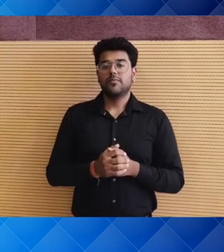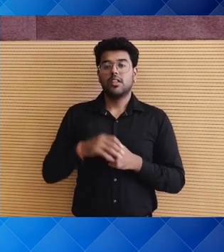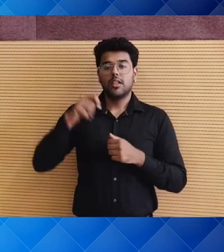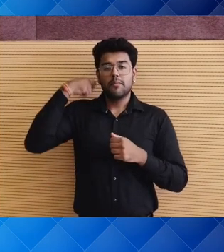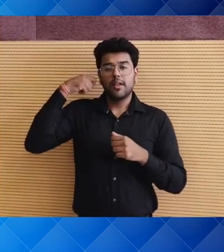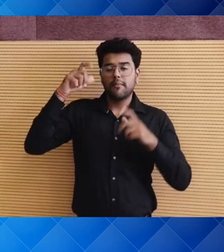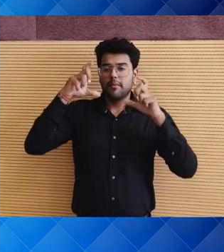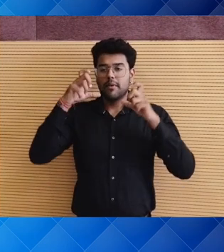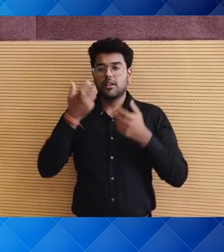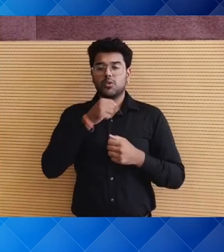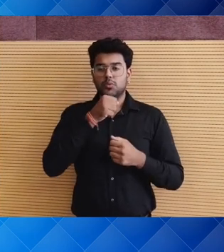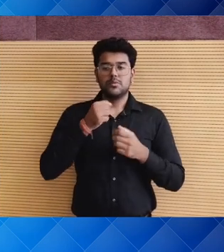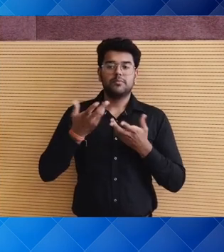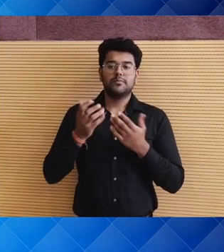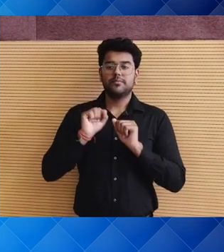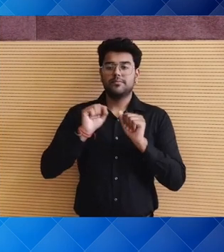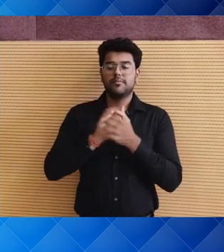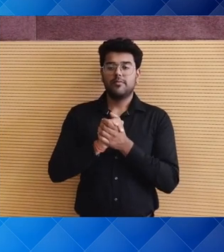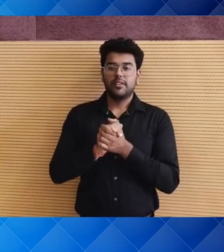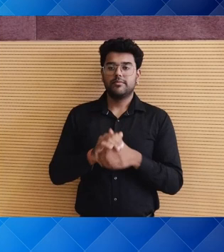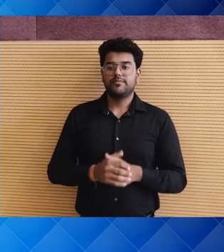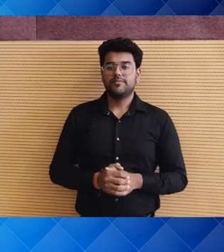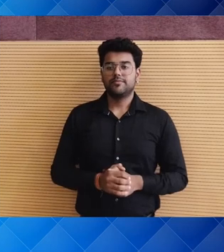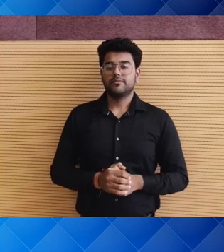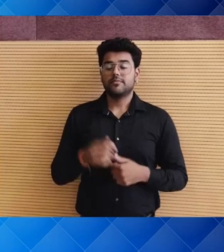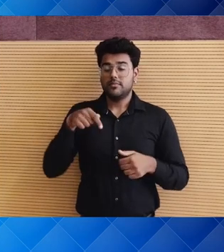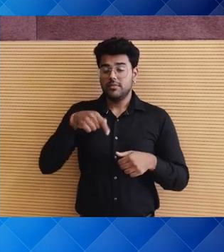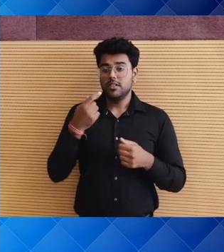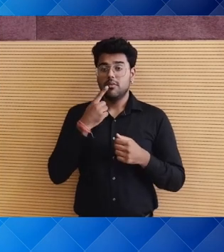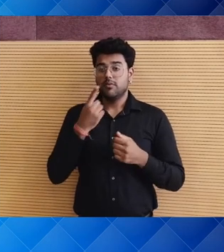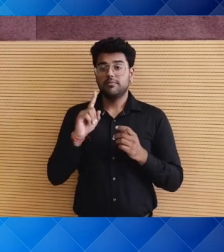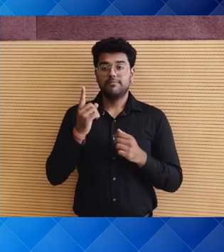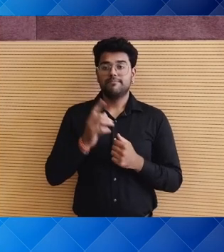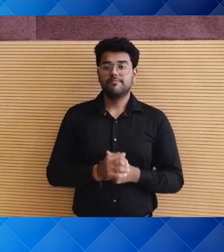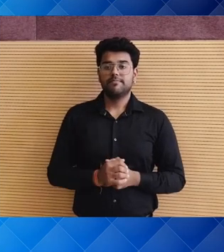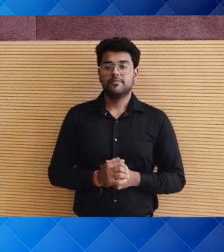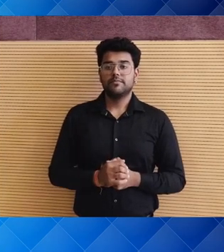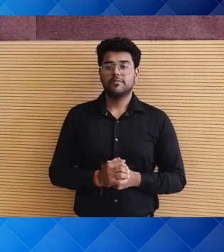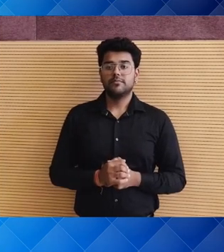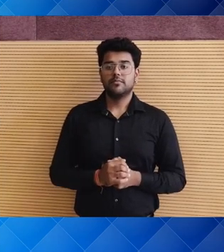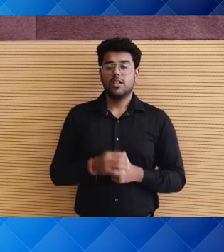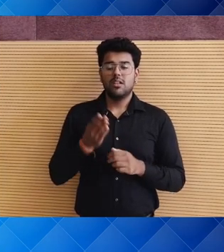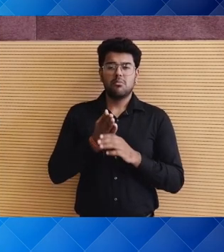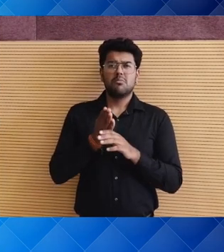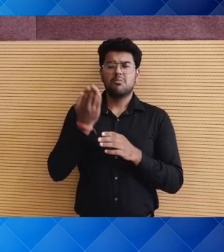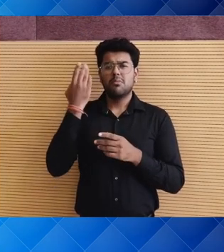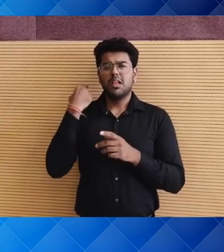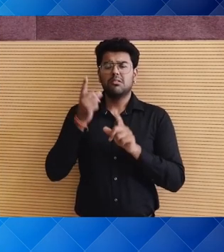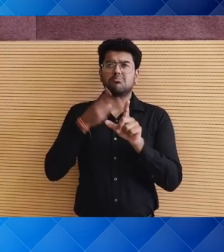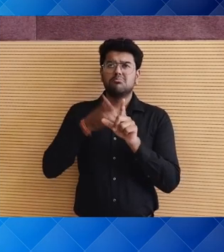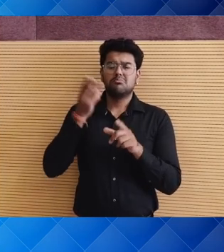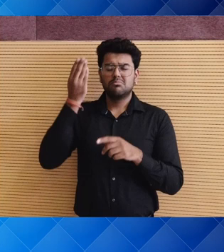मित्रगण, मैं आज सबसे पहले पिछले कुछ सालों से